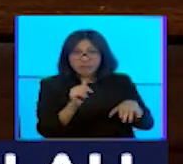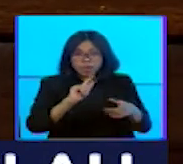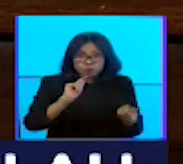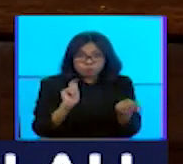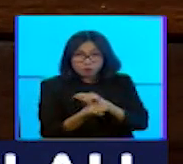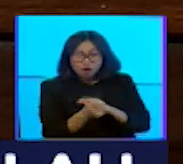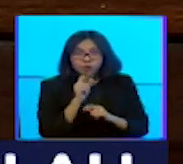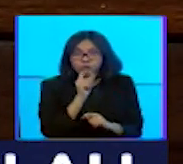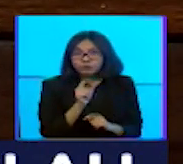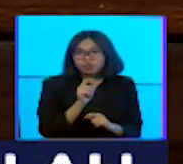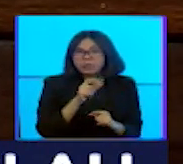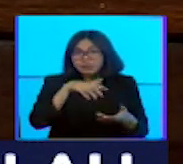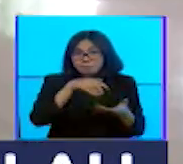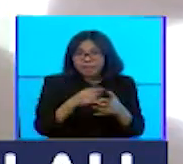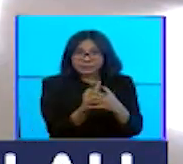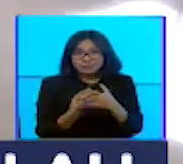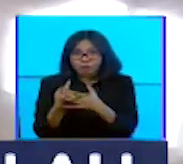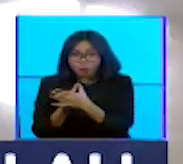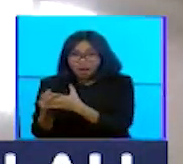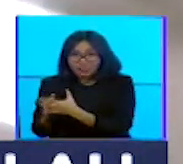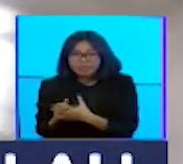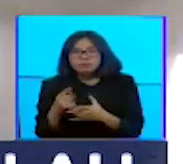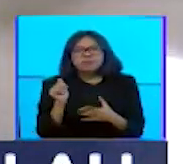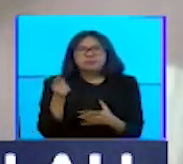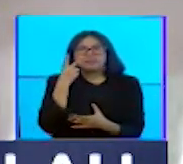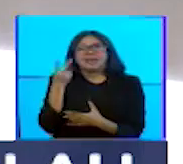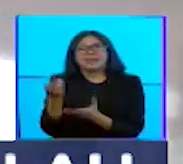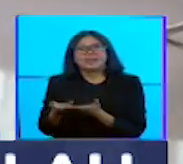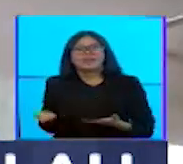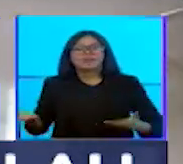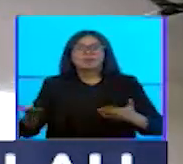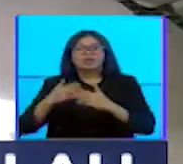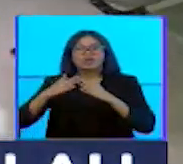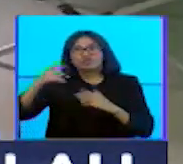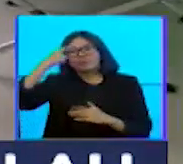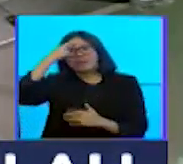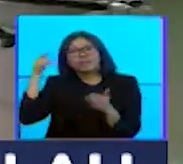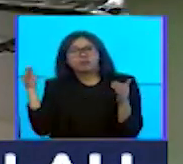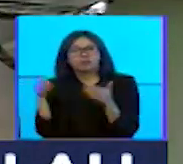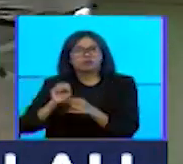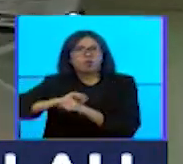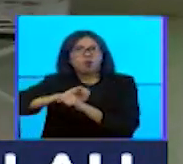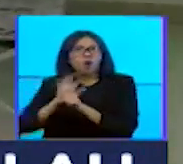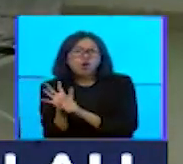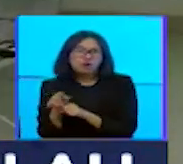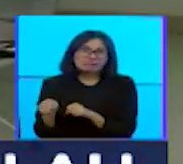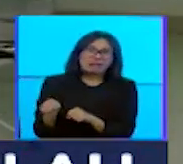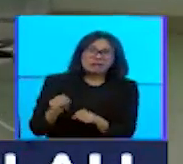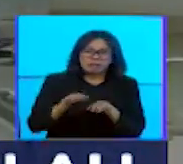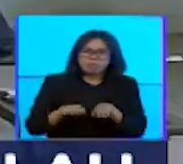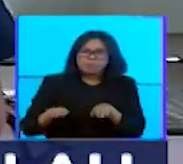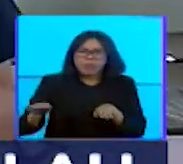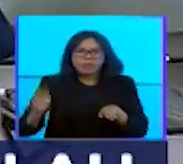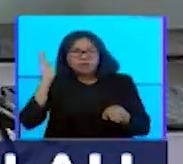tingkat keterisian fasilitas kerumah sakit khusus untuk rujukan provinai tidak saat ini di Kota